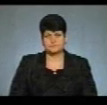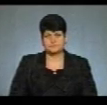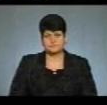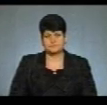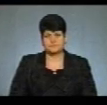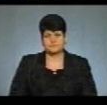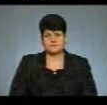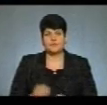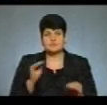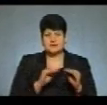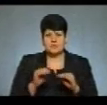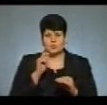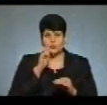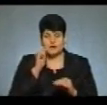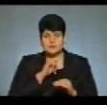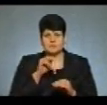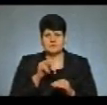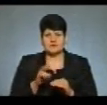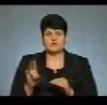маєте до складу української